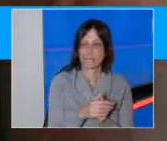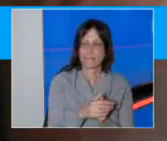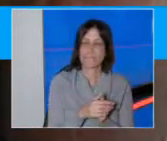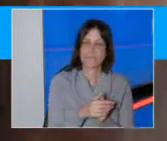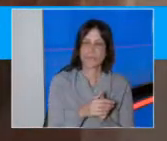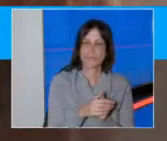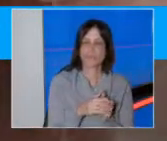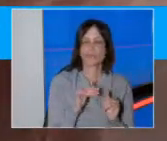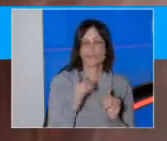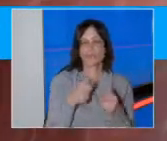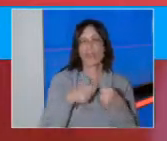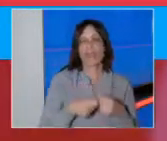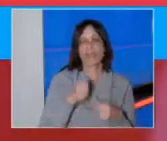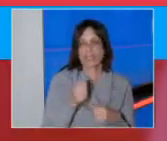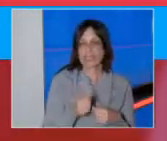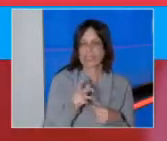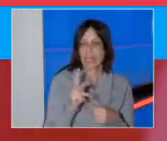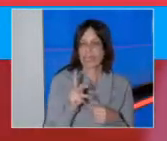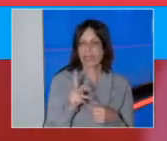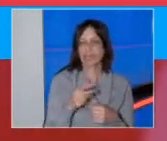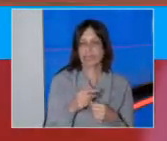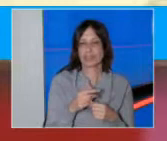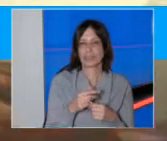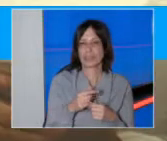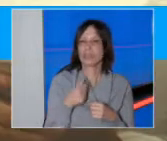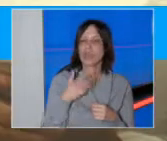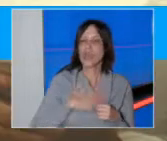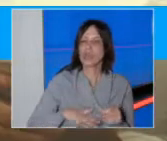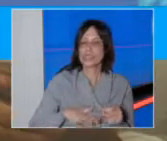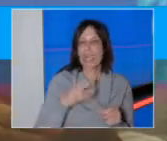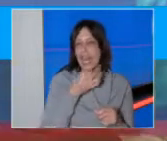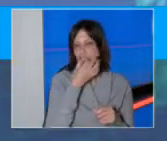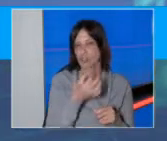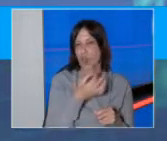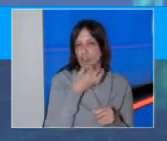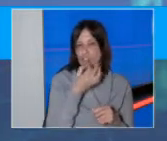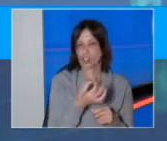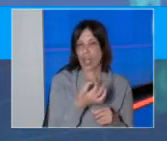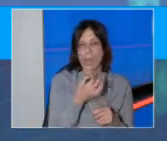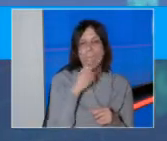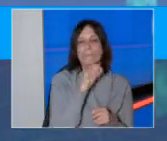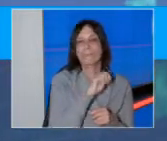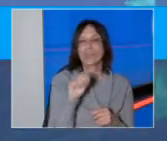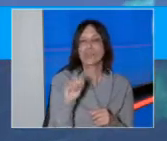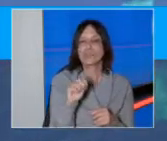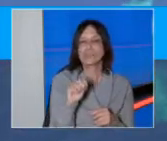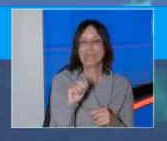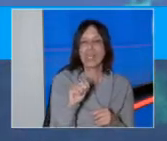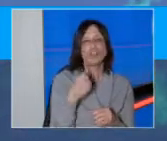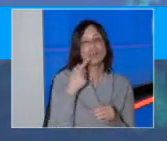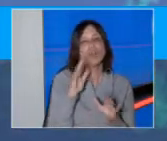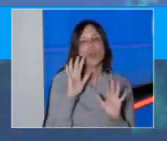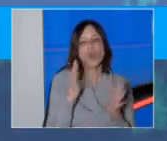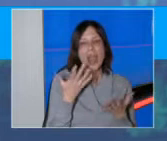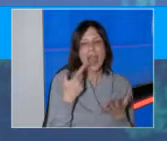וככה אנחנו נוכל להבטיח גם את התקינות וגם את התקינות. כן. חבר הכנסת קלנר, זה היה איזו קפיצה קטנה. אנחנו רוצה בכל זאת לשאול אותך שאלה בנושא